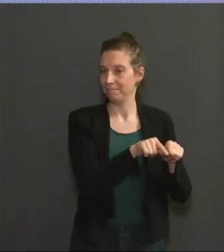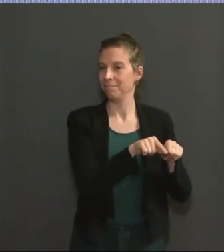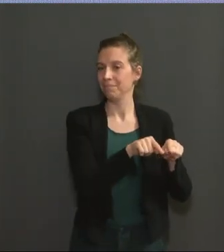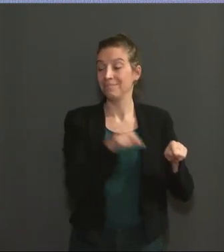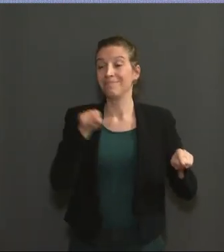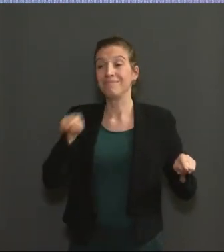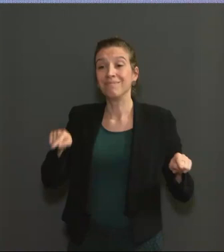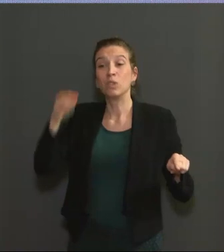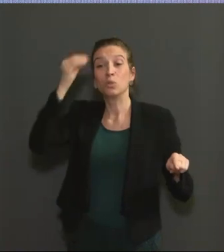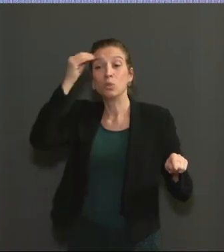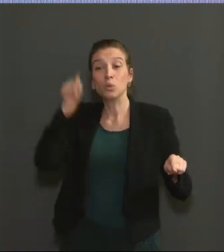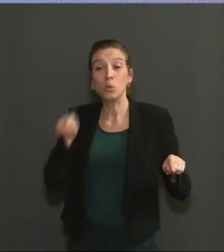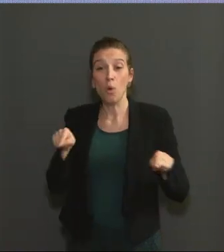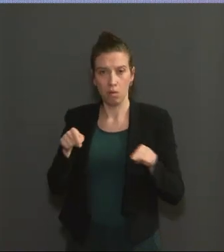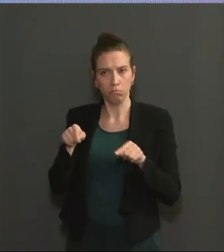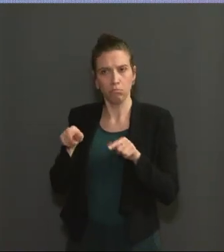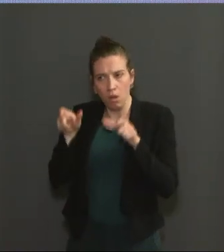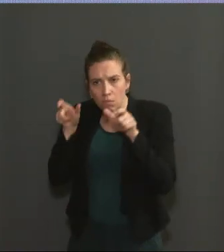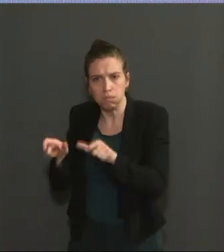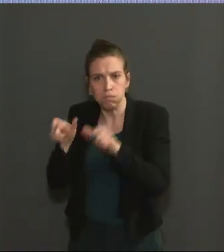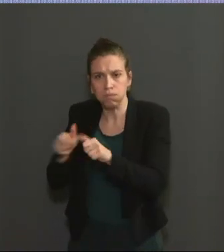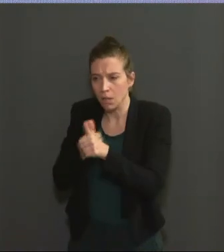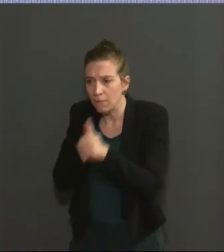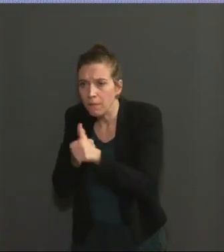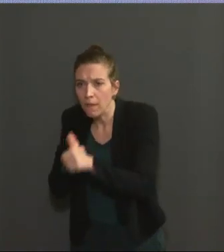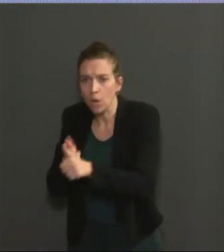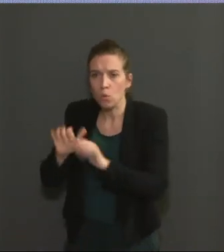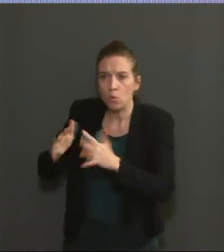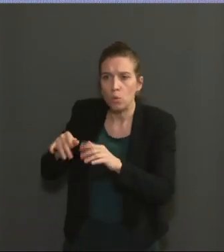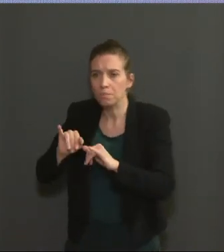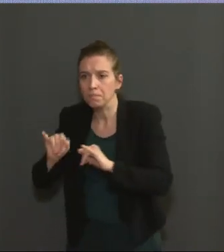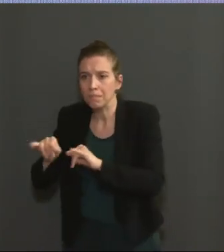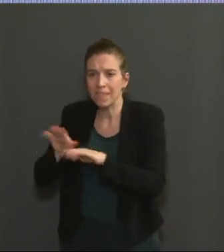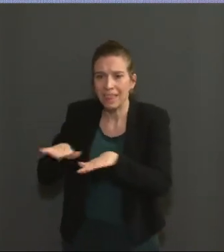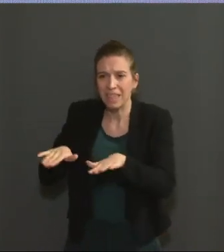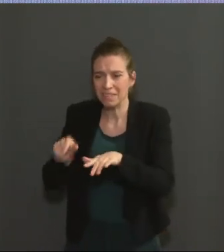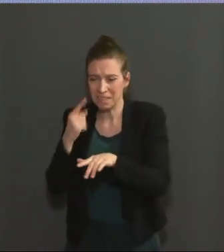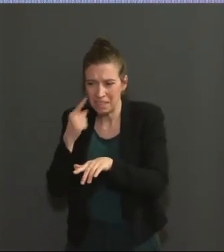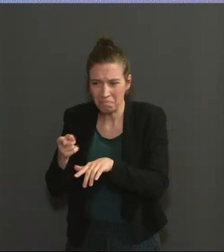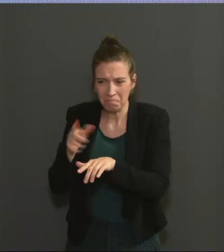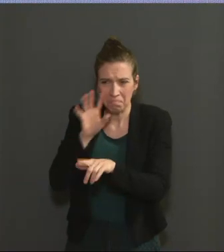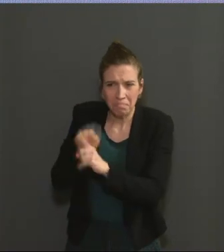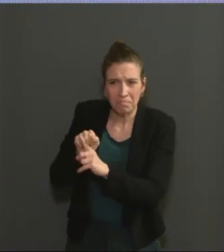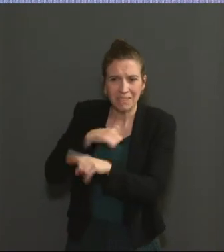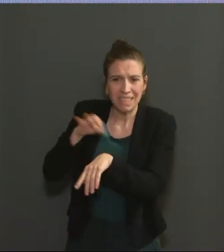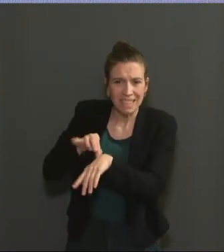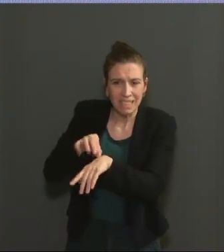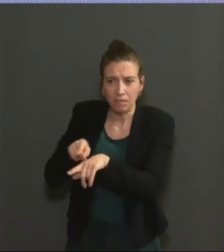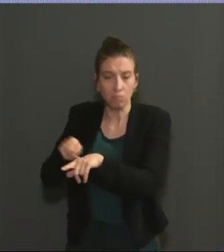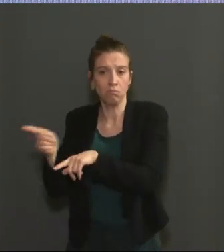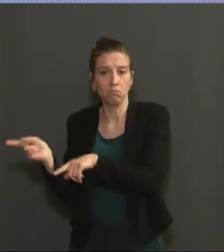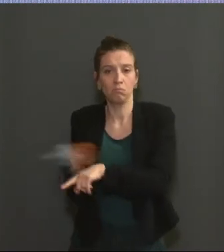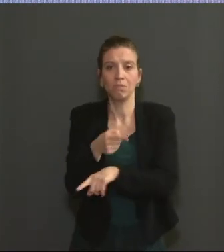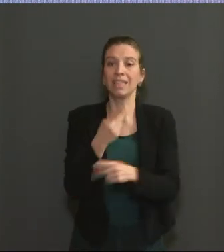de bal gespeeld en Word worden kinderen snel getest bij de minste verdenking deze